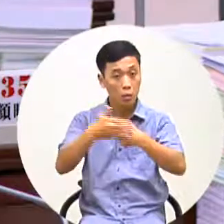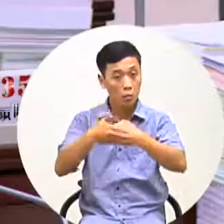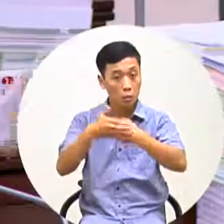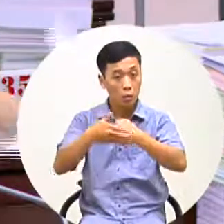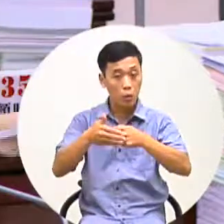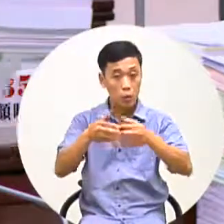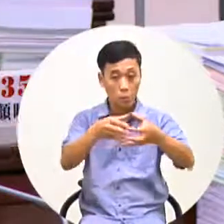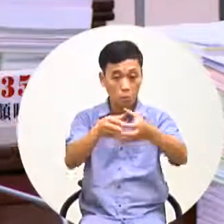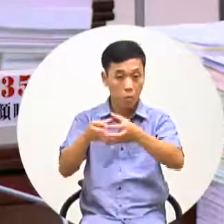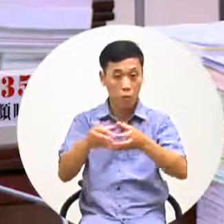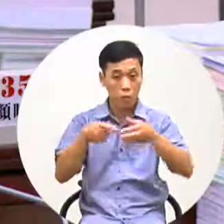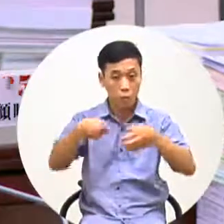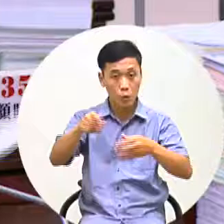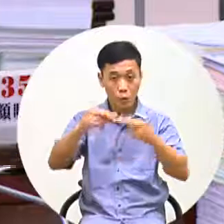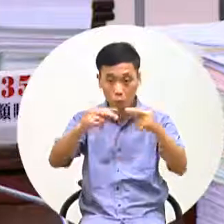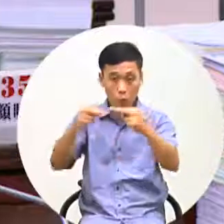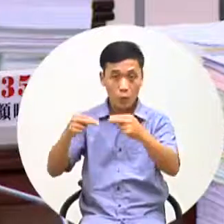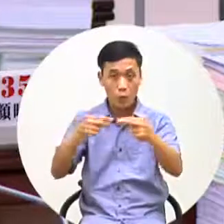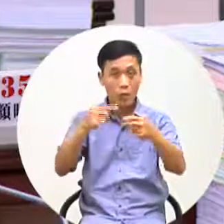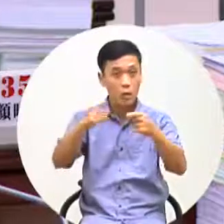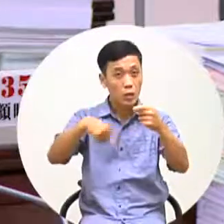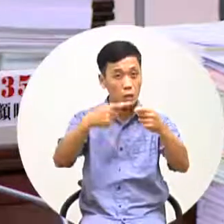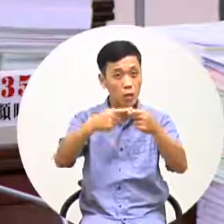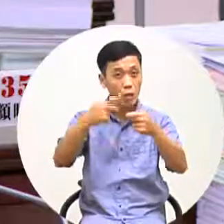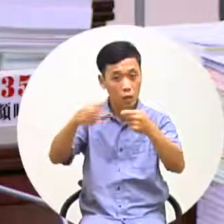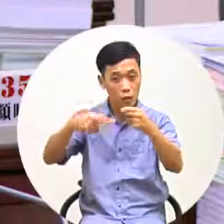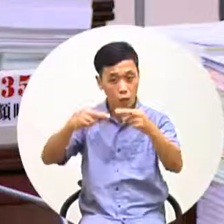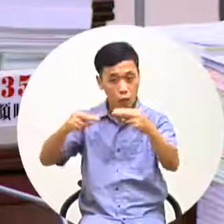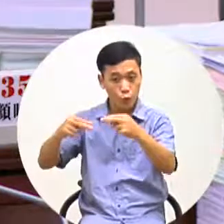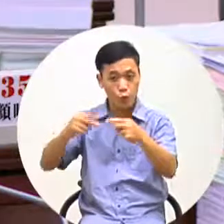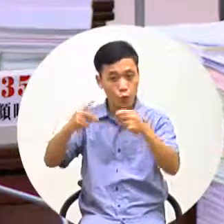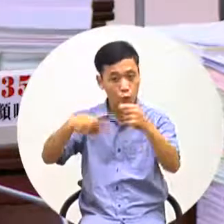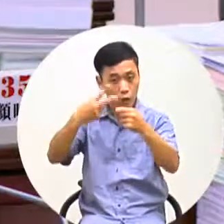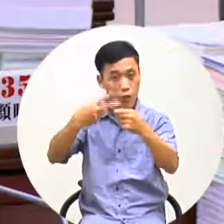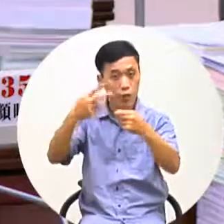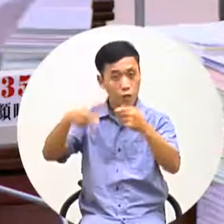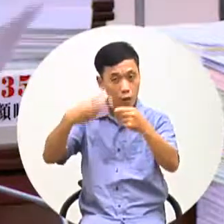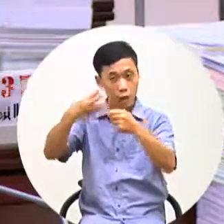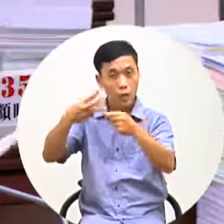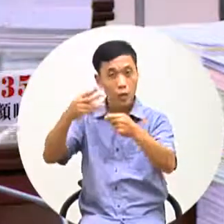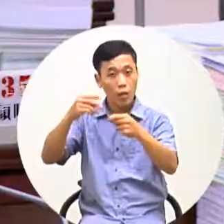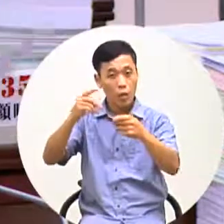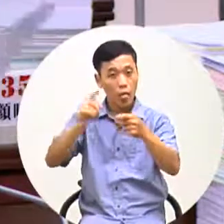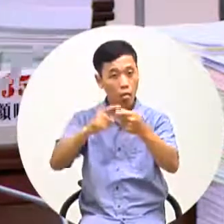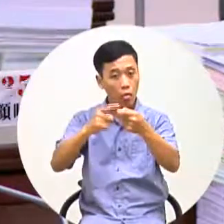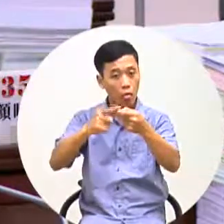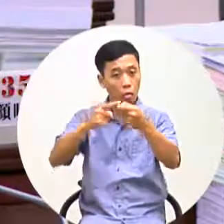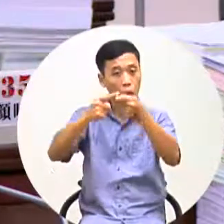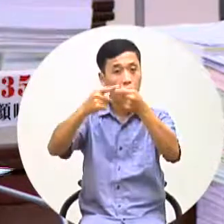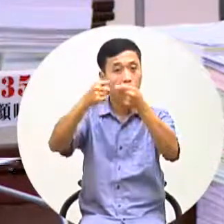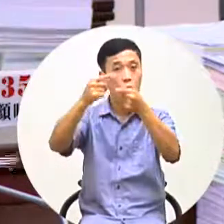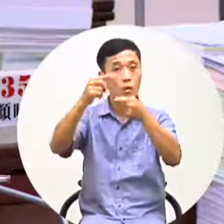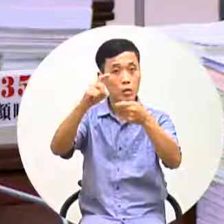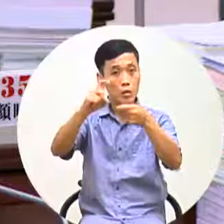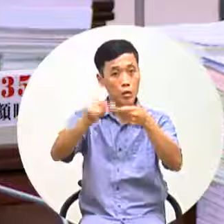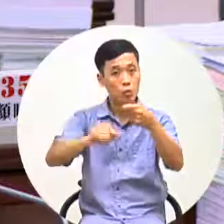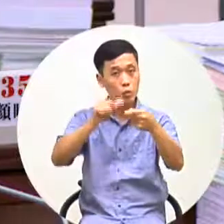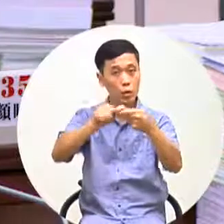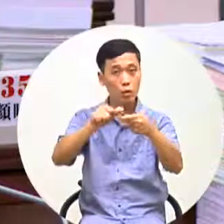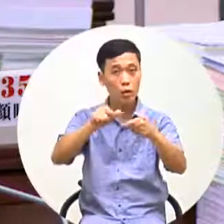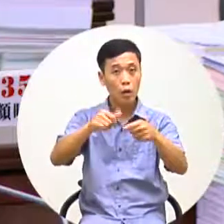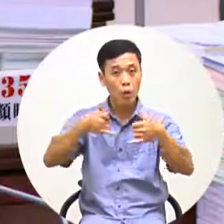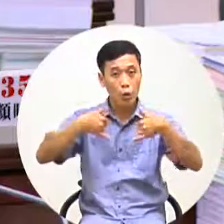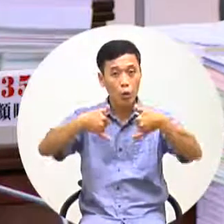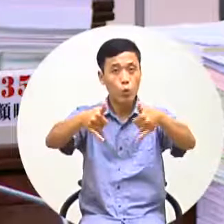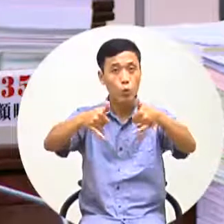维修、两年维修、三年维修，累积十五档哦，坎坎坷坷，啊无，那亲像乞食，你敢知？